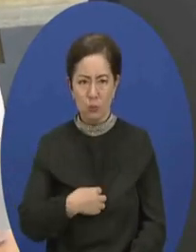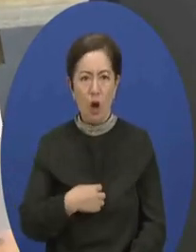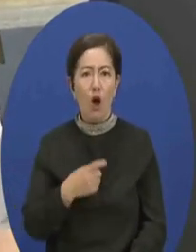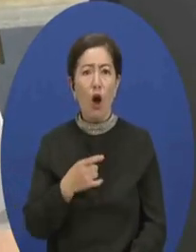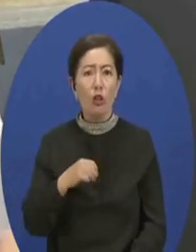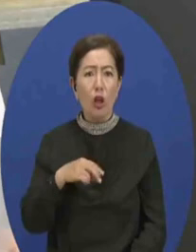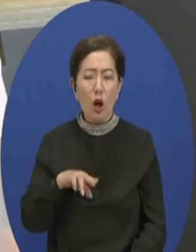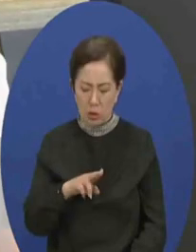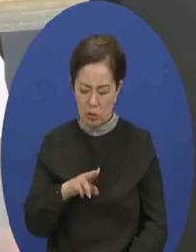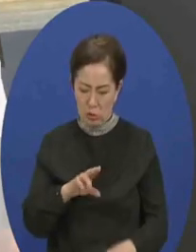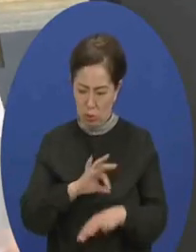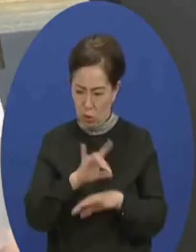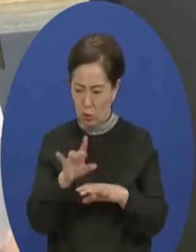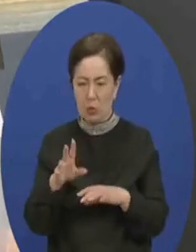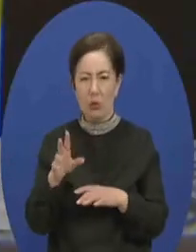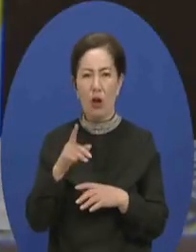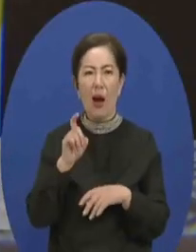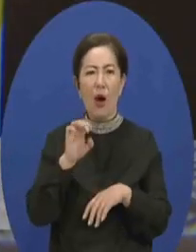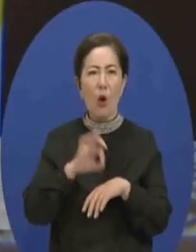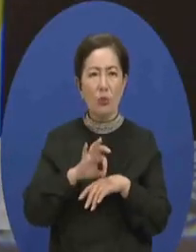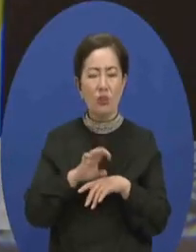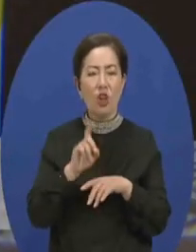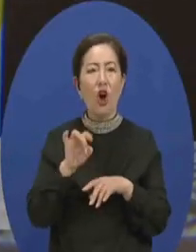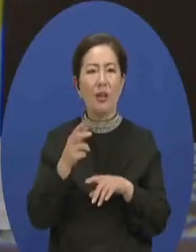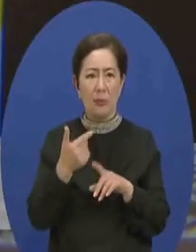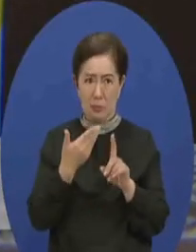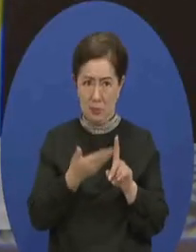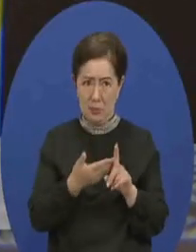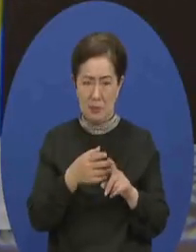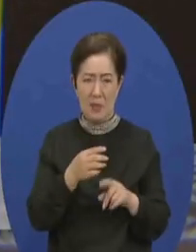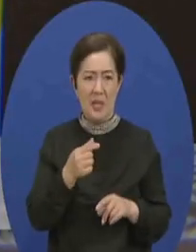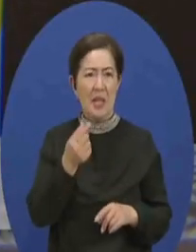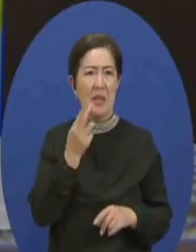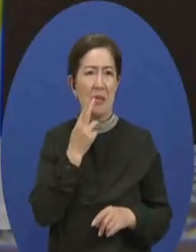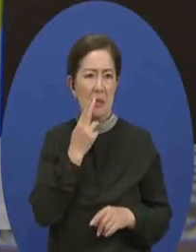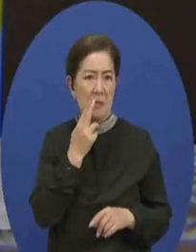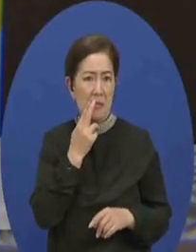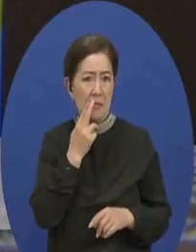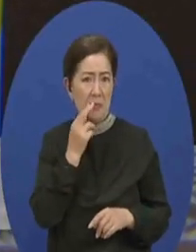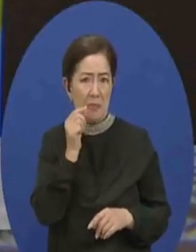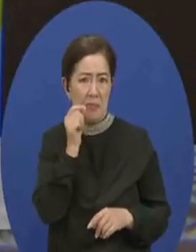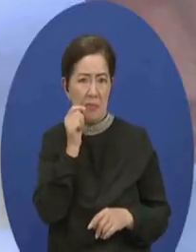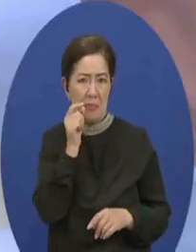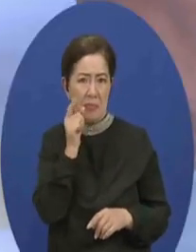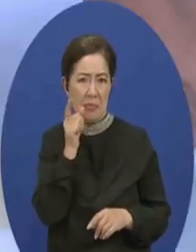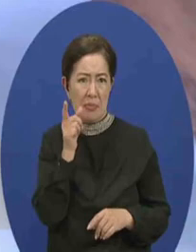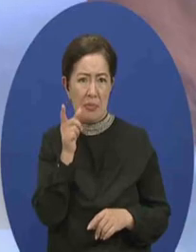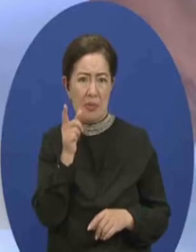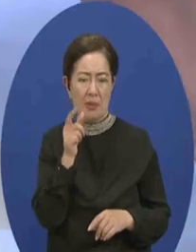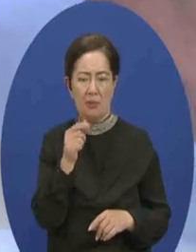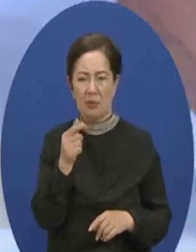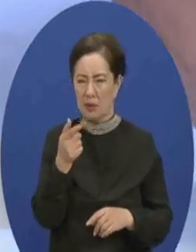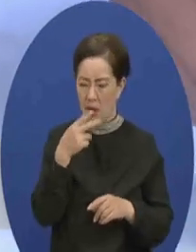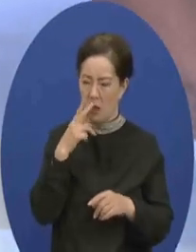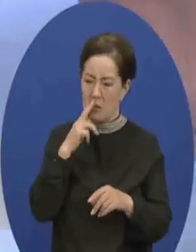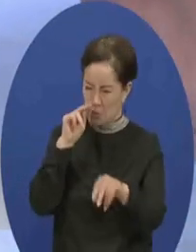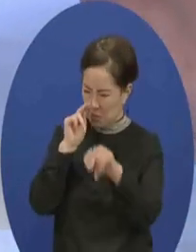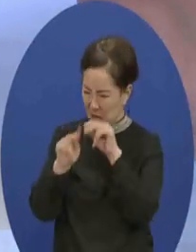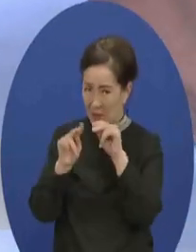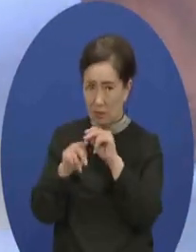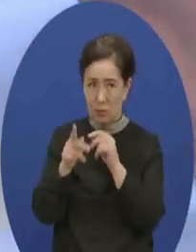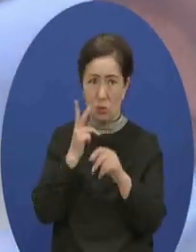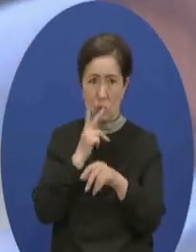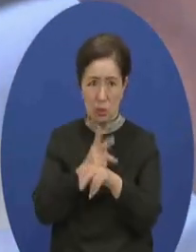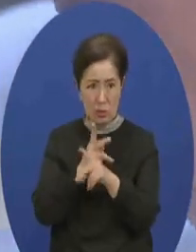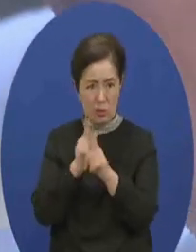хавдрыг бол бас тамхи бол үүсгэж идэг юм аа. Утаа тулан янжуур тамхины үнэр хавь ойртоо тархаж энэ нь тамхины хяналтын хуулиар